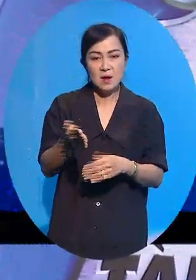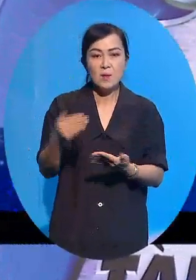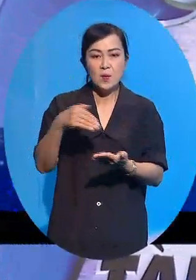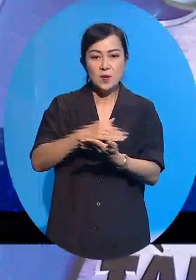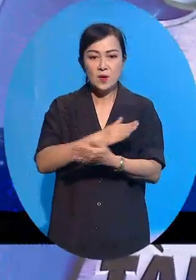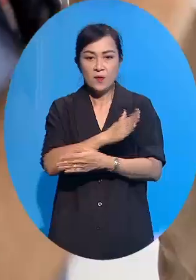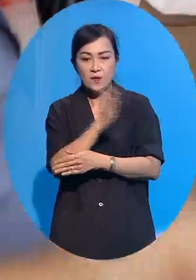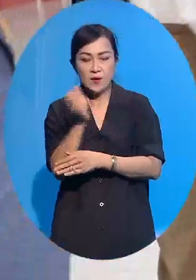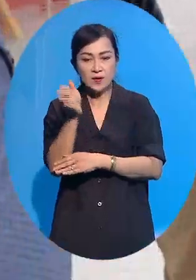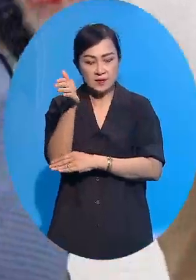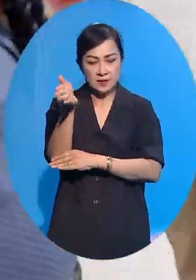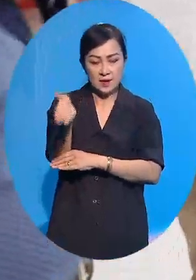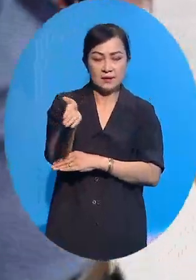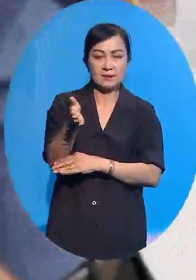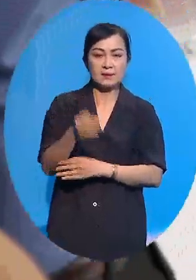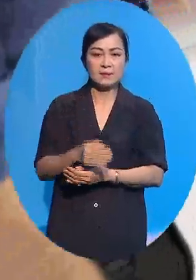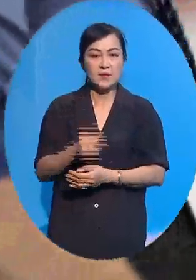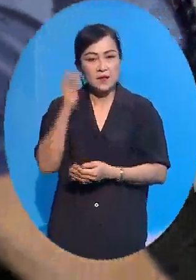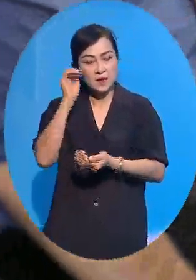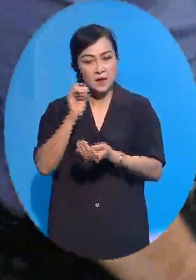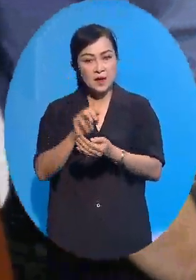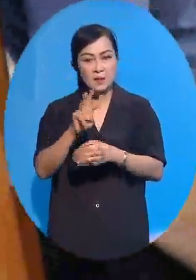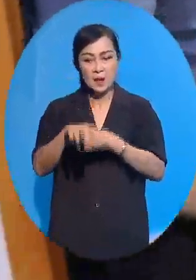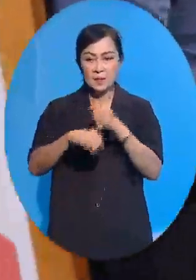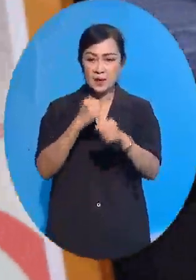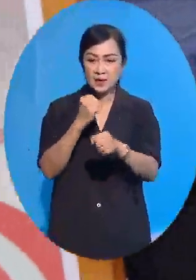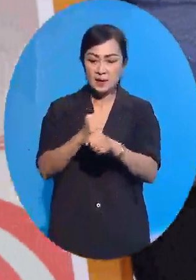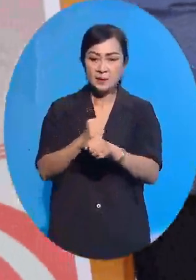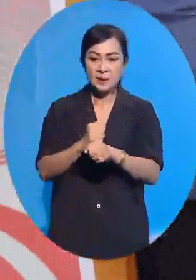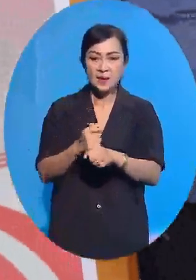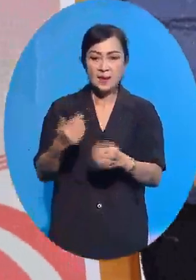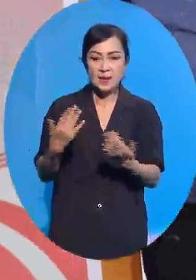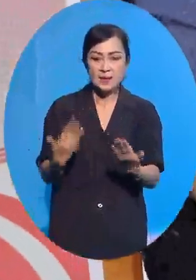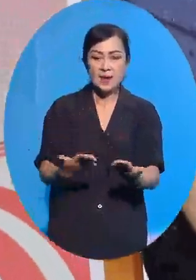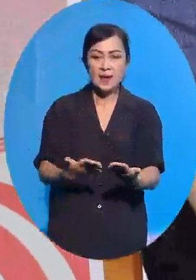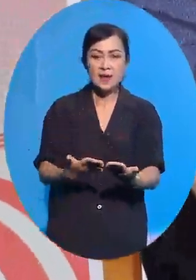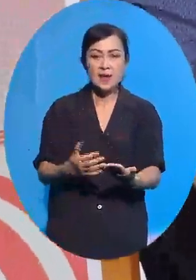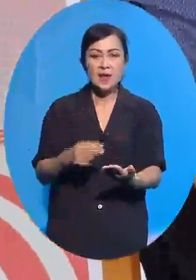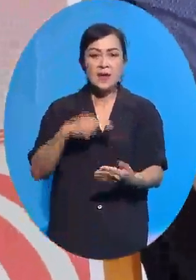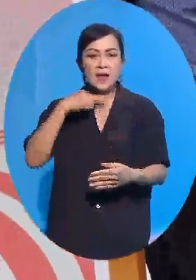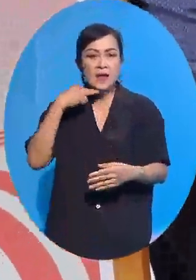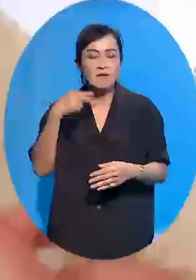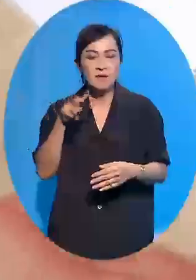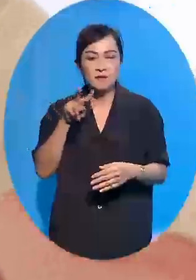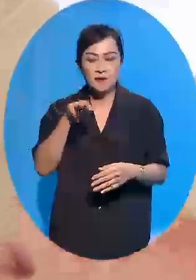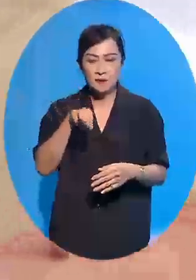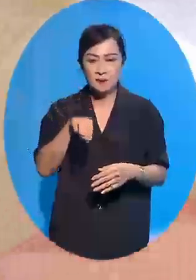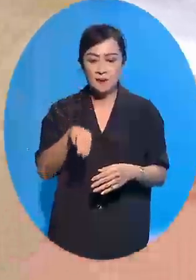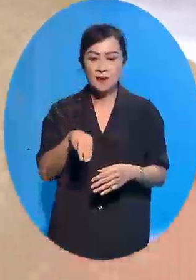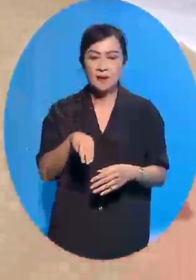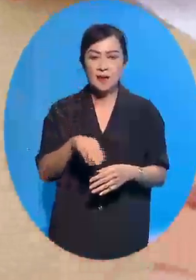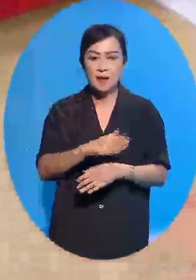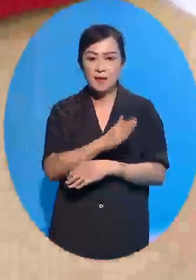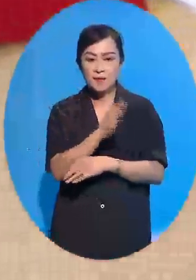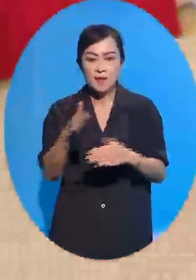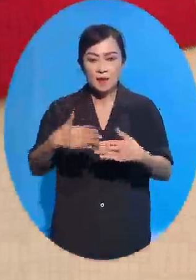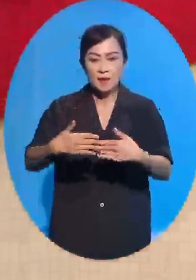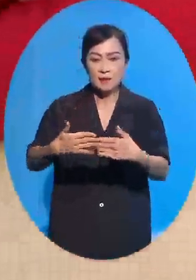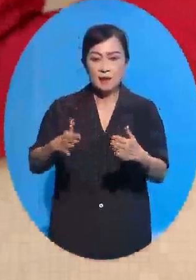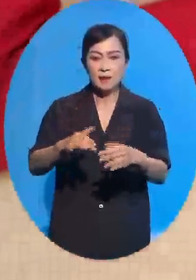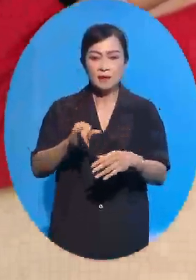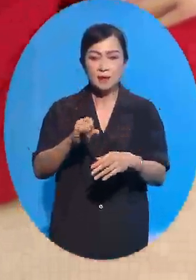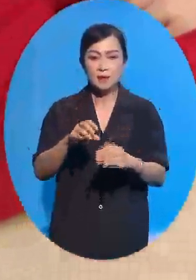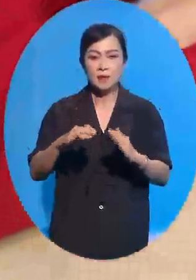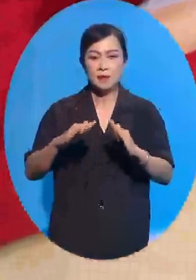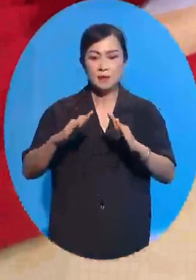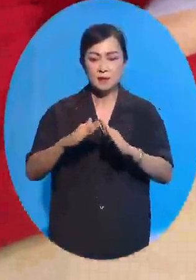và phát triển hơn trong tương lai. Với kinh nghiệm gần 30 năm trong ngành, đến nay, hệ thống Anh văn Hội Việt Mỹ VUS đã phát triển rộng khắp với hơn 60